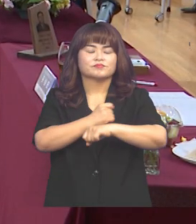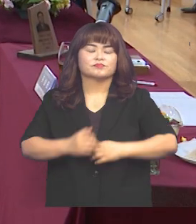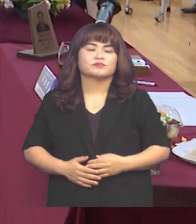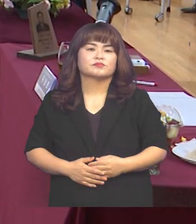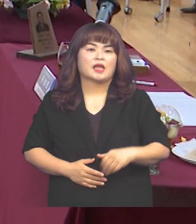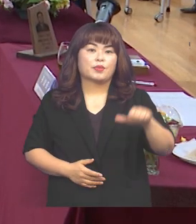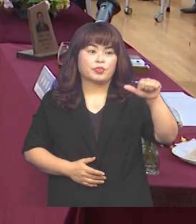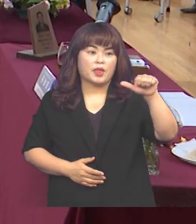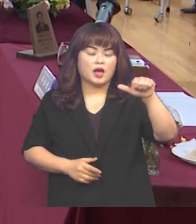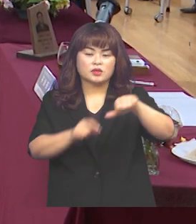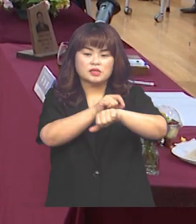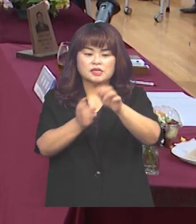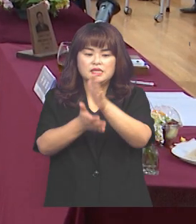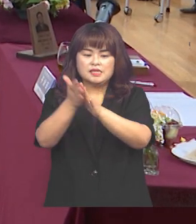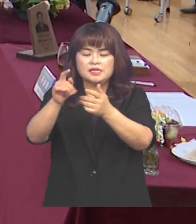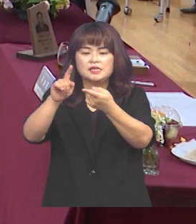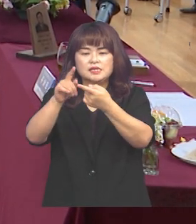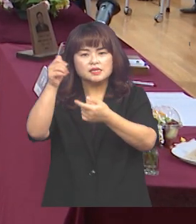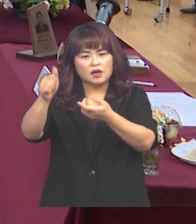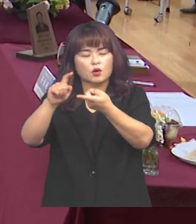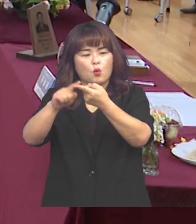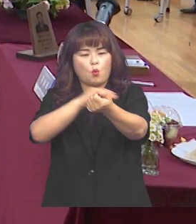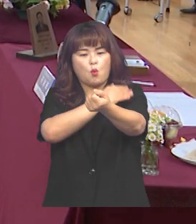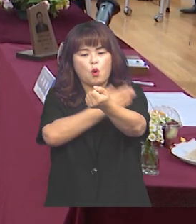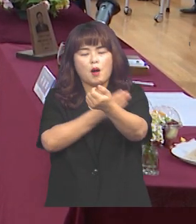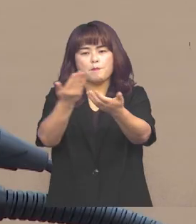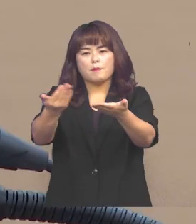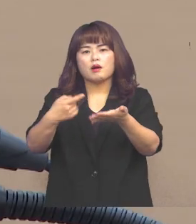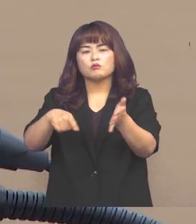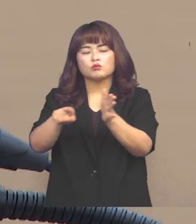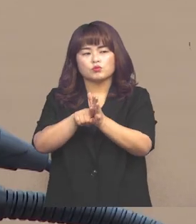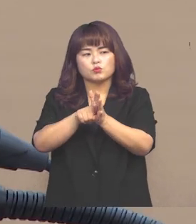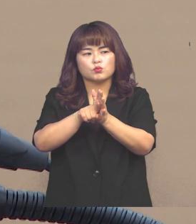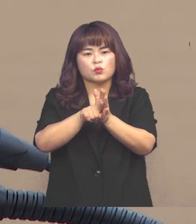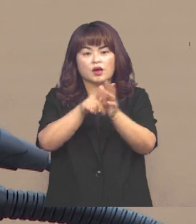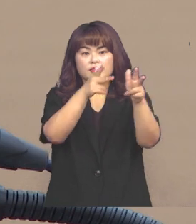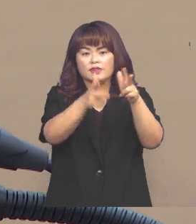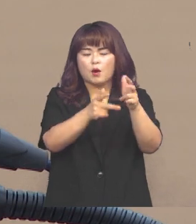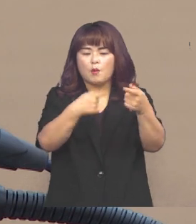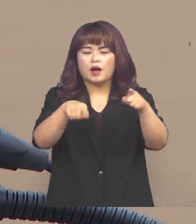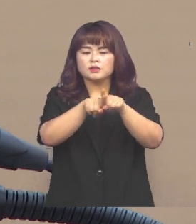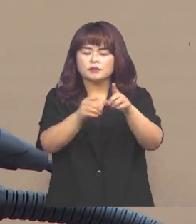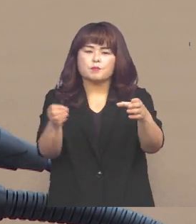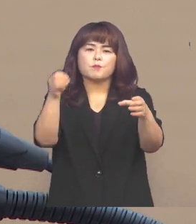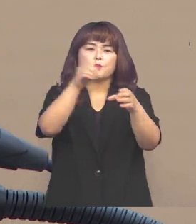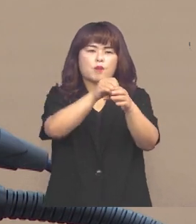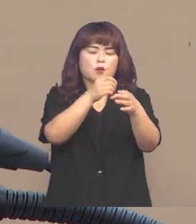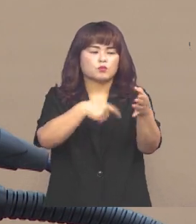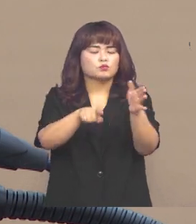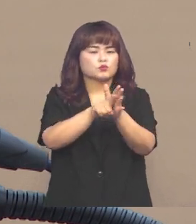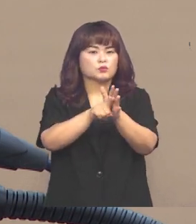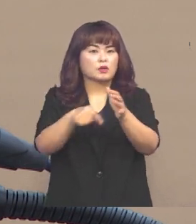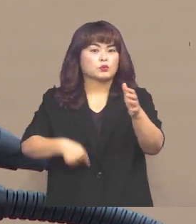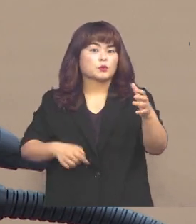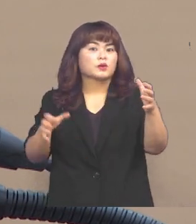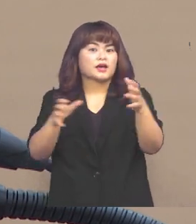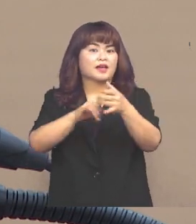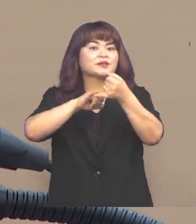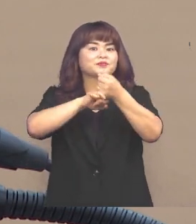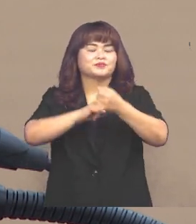도시시장은 특례시다운 권한을 갖기 위해 산업단지 개발 등 12건의 특례 사무가 포함되도록 함께